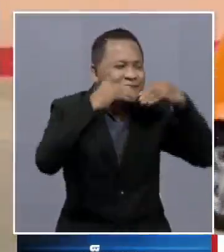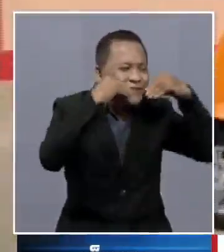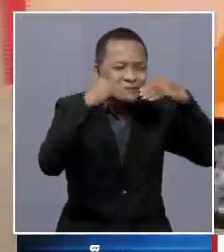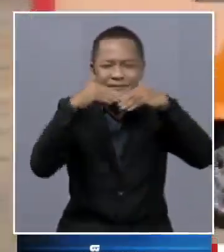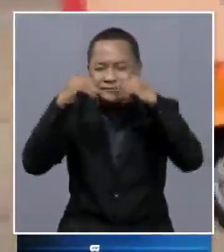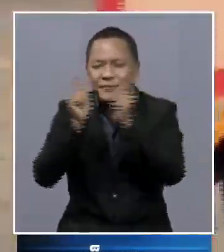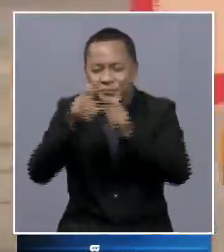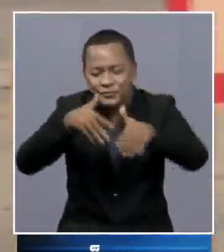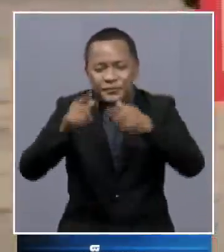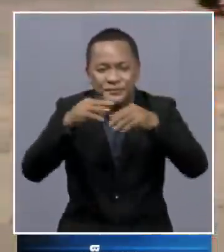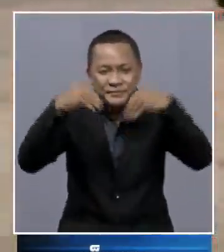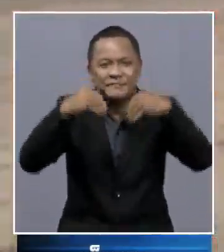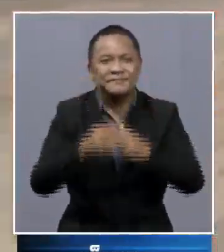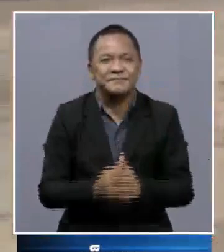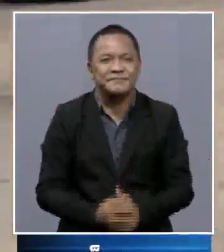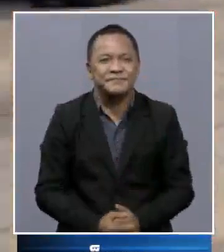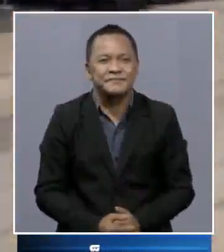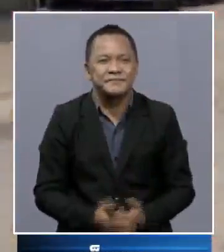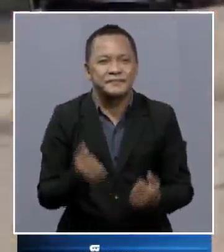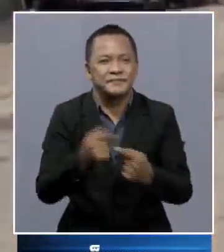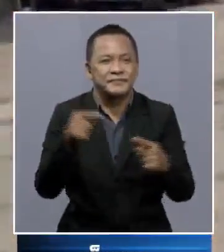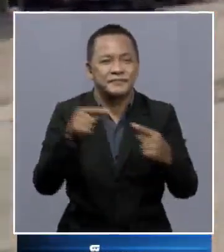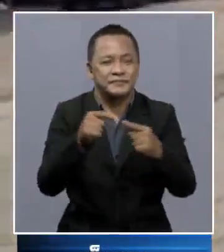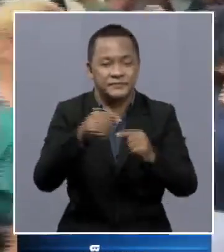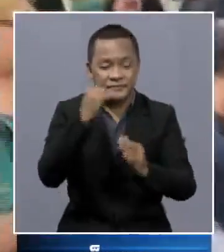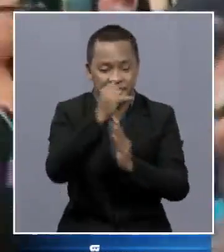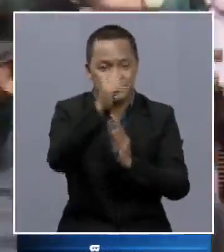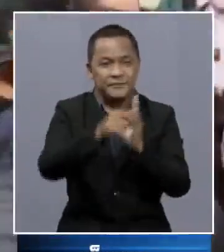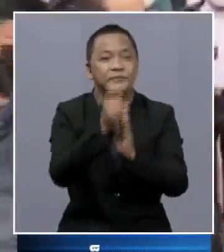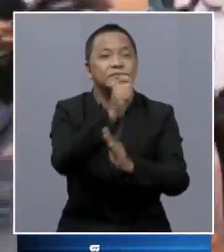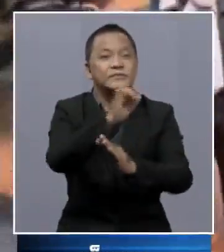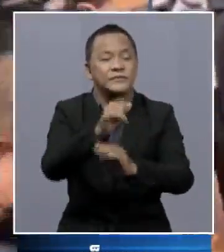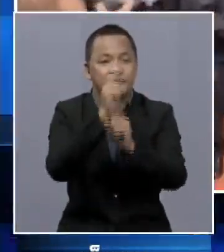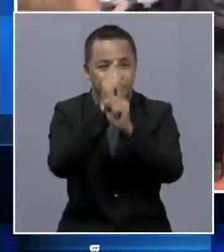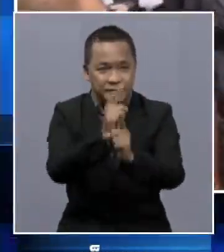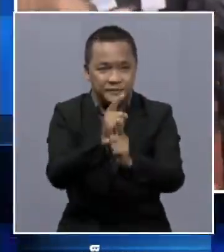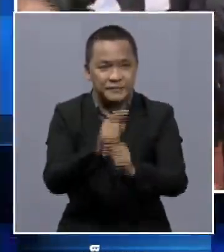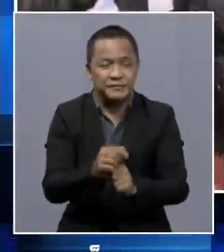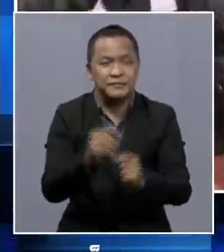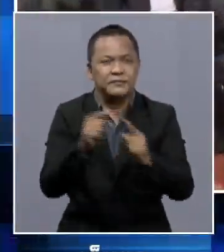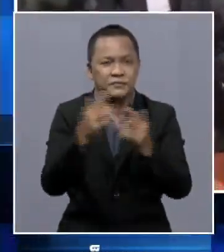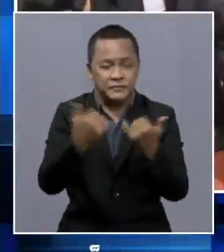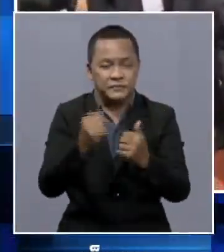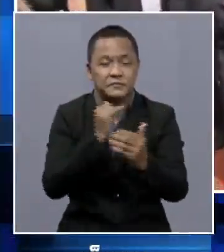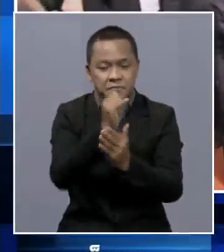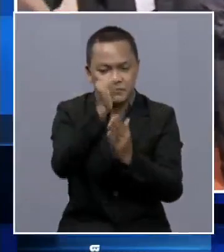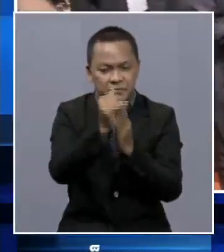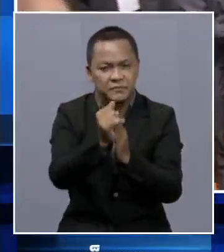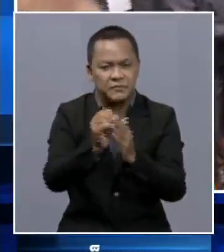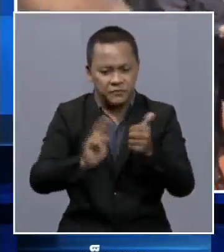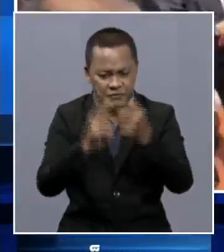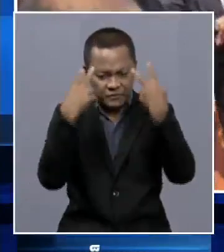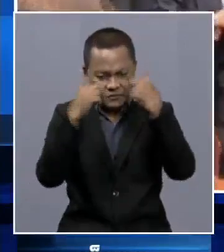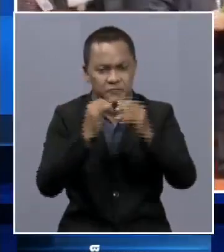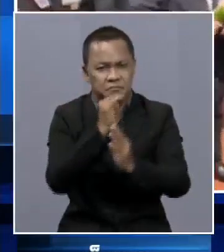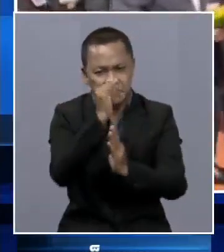ม...แย้ม..atอันนี้คืในเชิงพื้นที่ซึงเราต้ติดตามด้วยเพระว่าช่งหังการลงพ้ทของผลเประวย